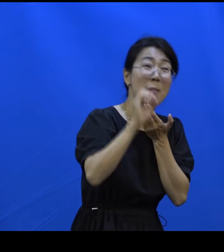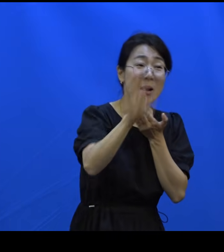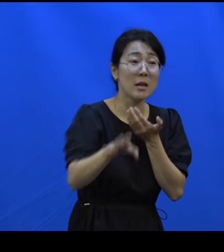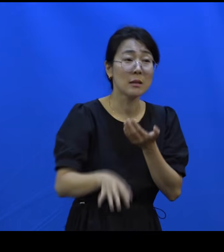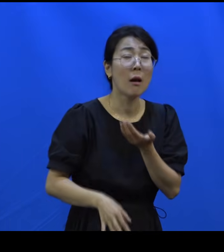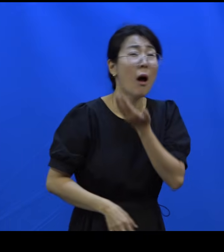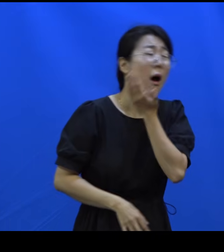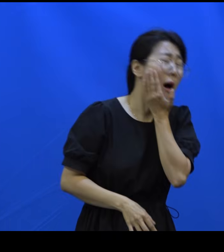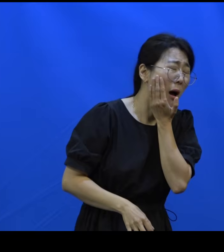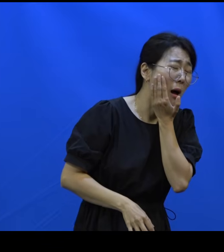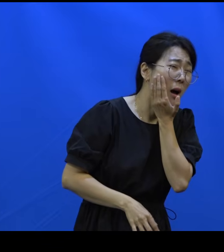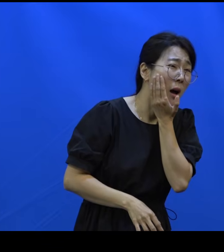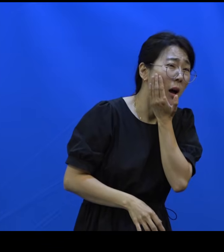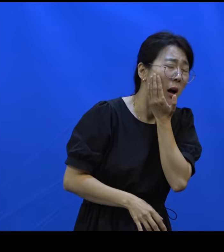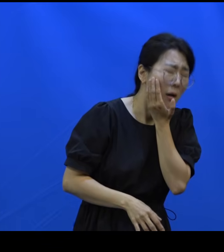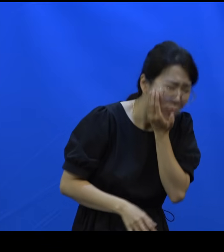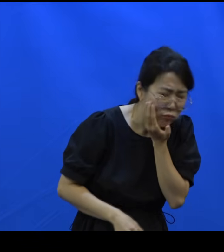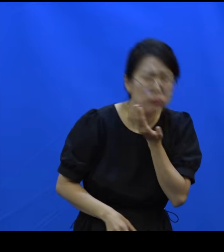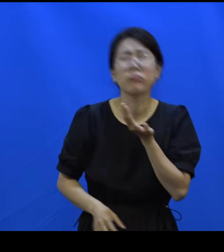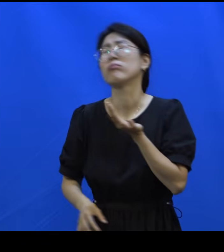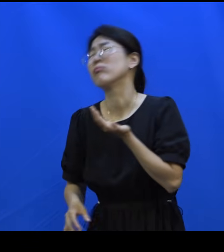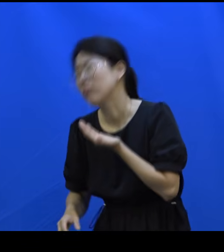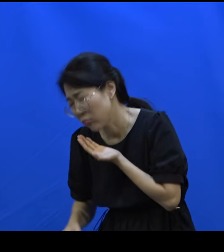어떤 사람은 또 막 침까지 뱉는데